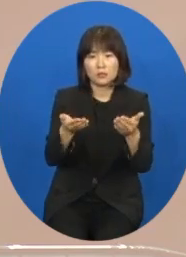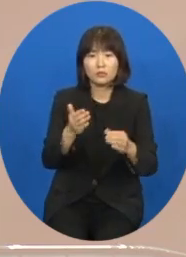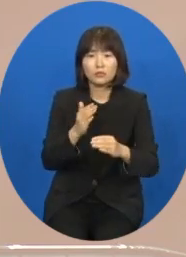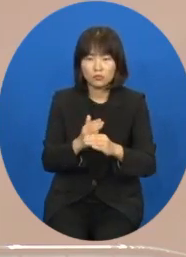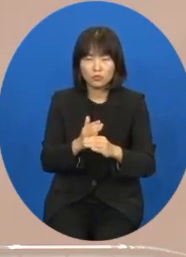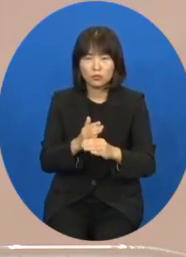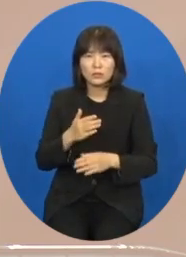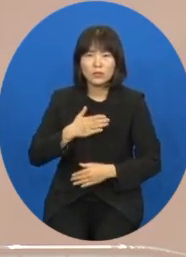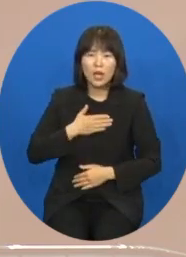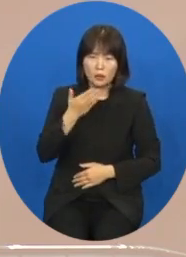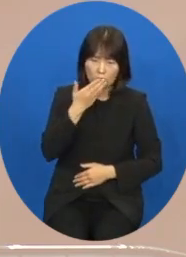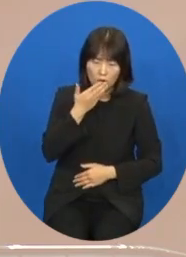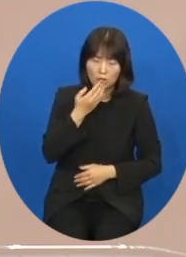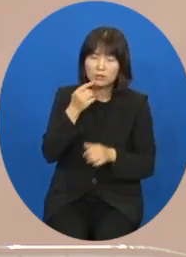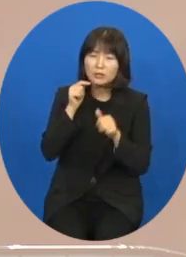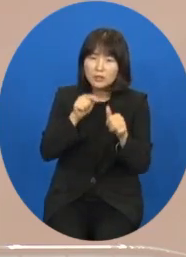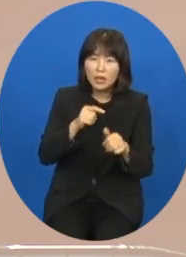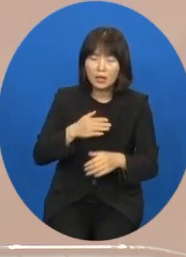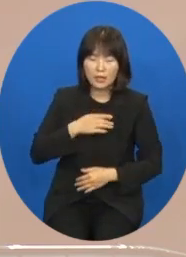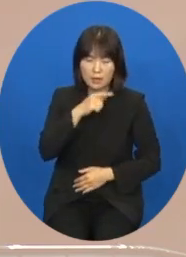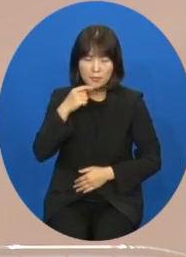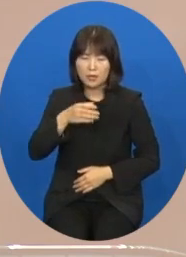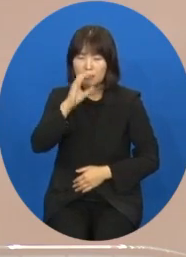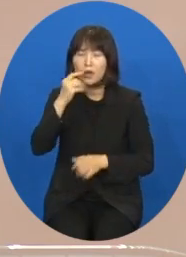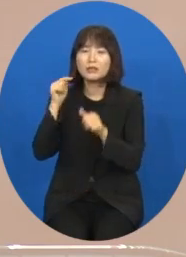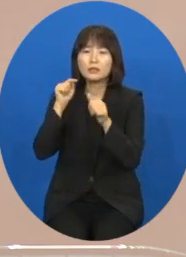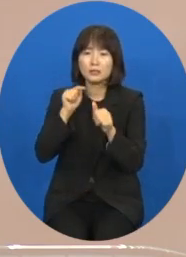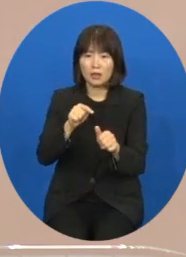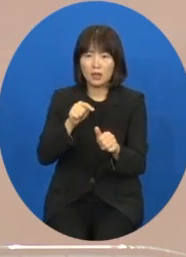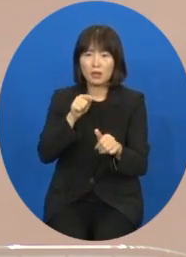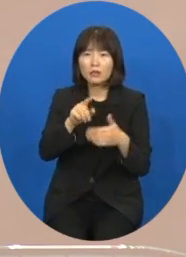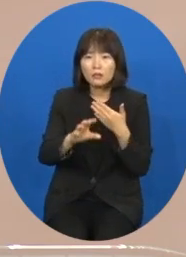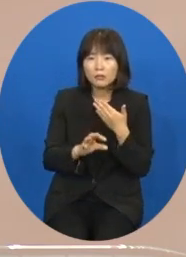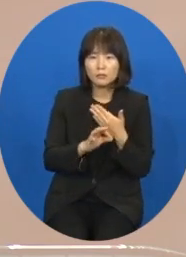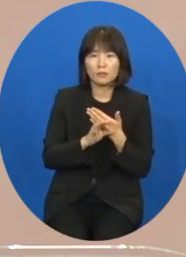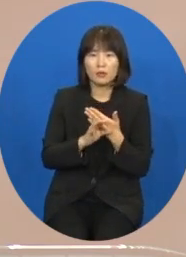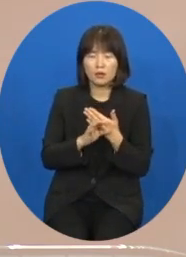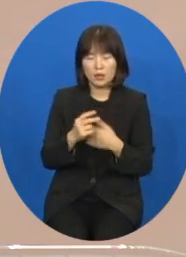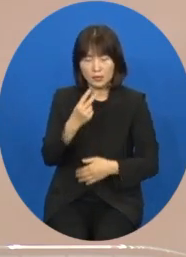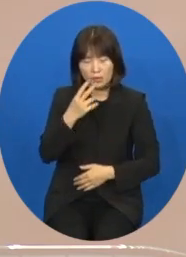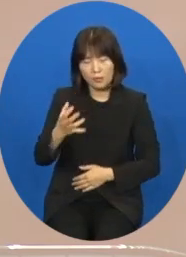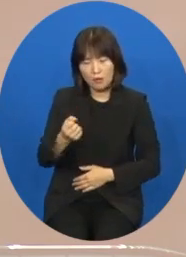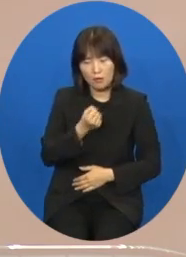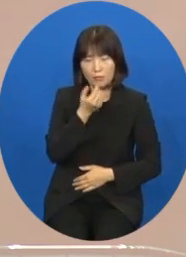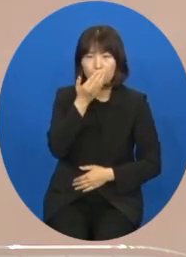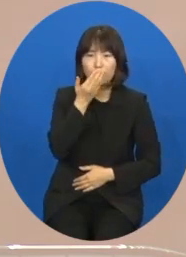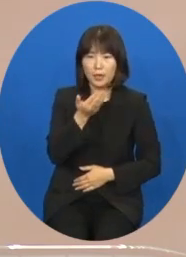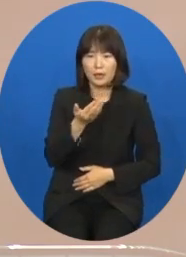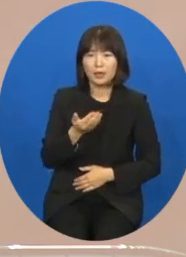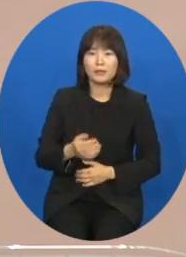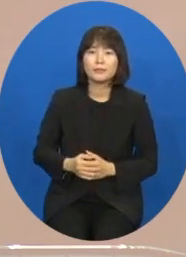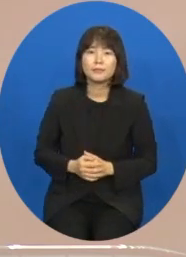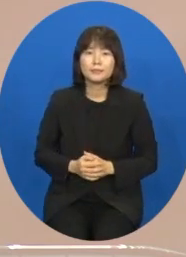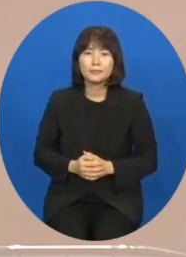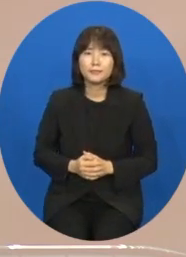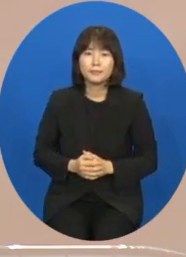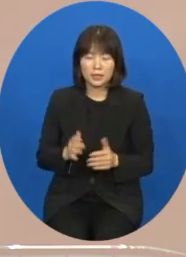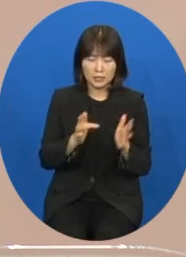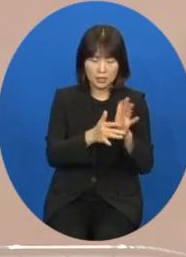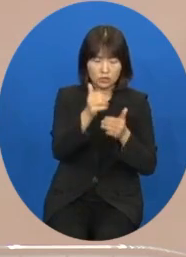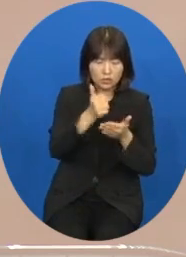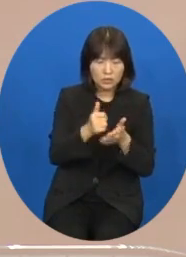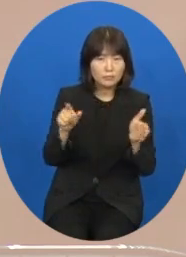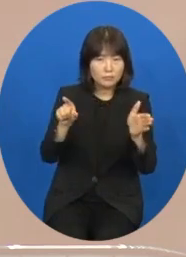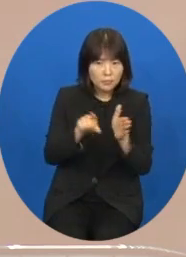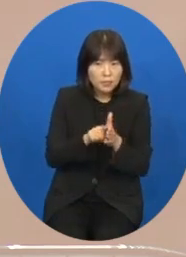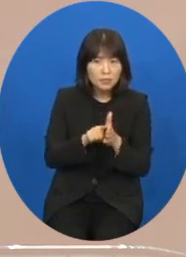나를 먹으라, 나를 내 피를 마시라, 그러면 생명을 얻을 것이다. 여러분, 예수님을